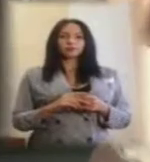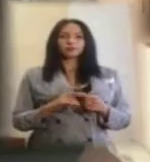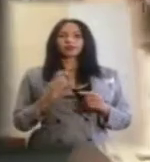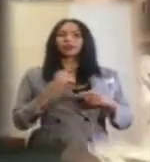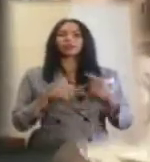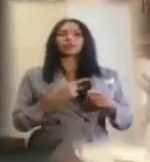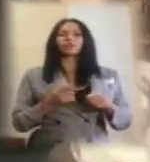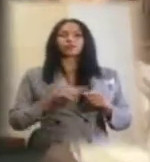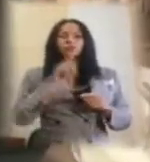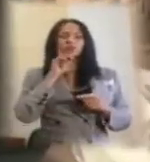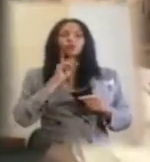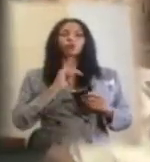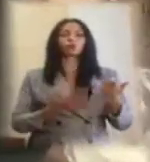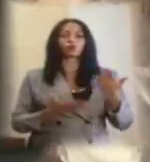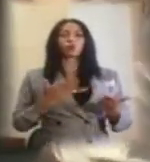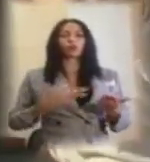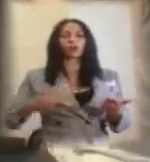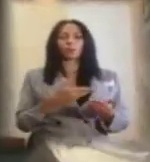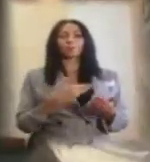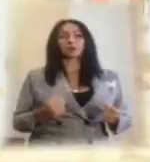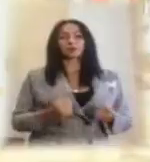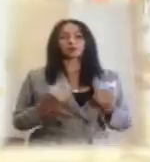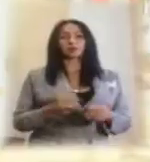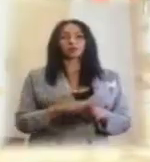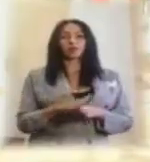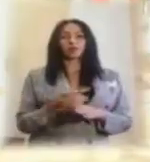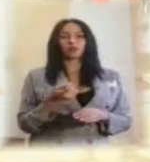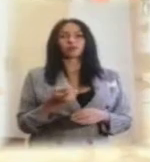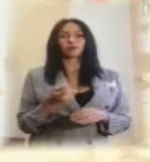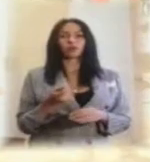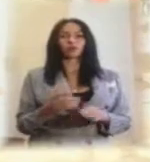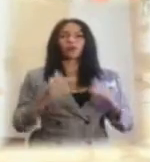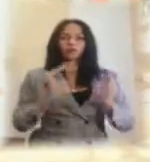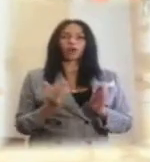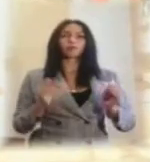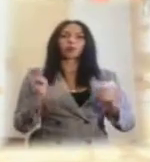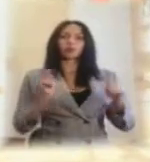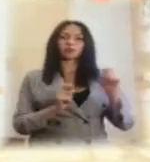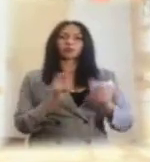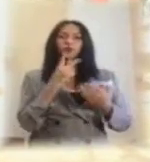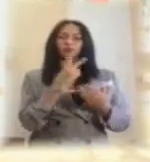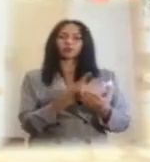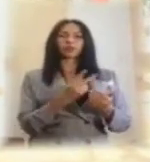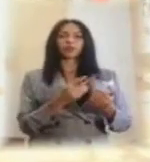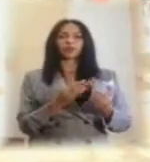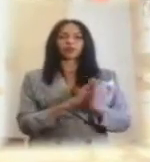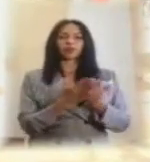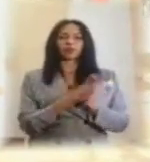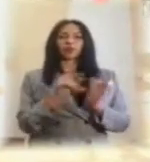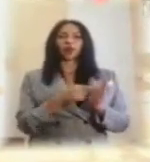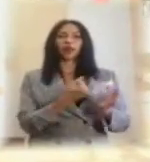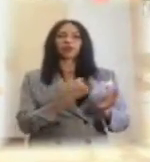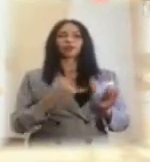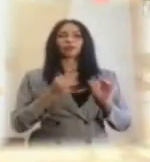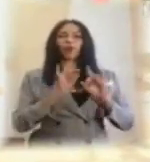зручно, так, але ми справляємося потрошки. В рамках фестивалю презентували збірку терапевтичних розповідей про мам у